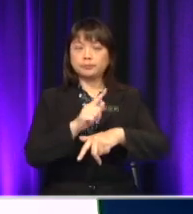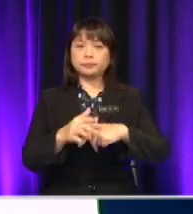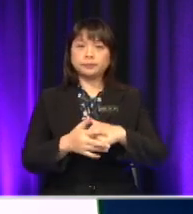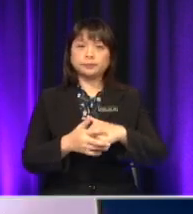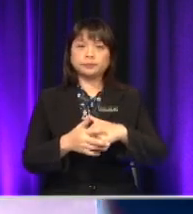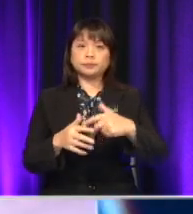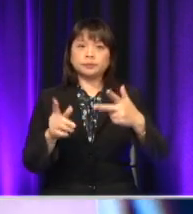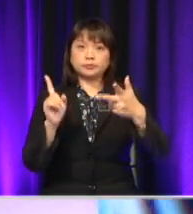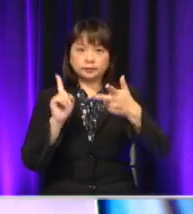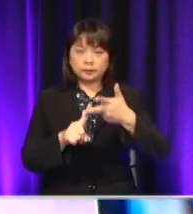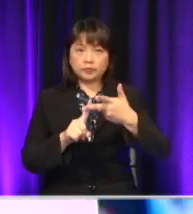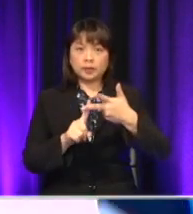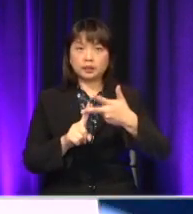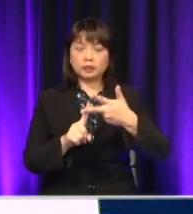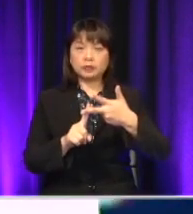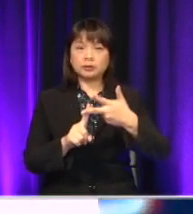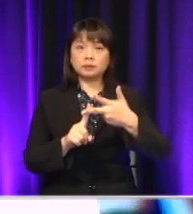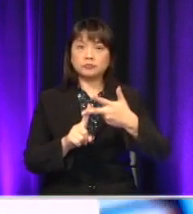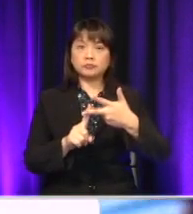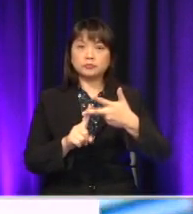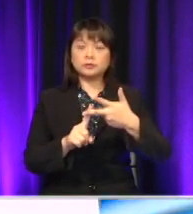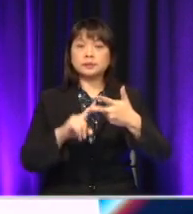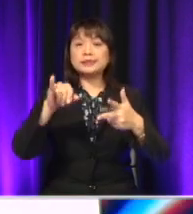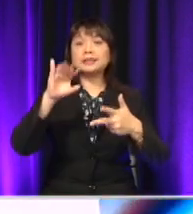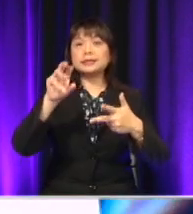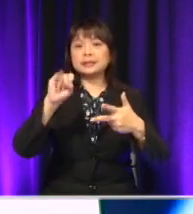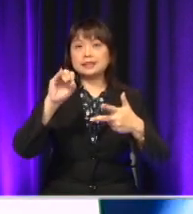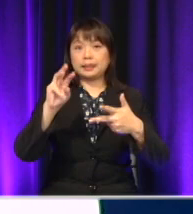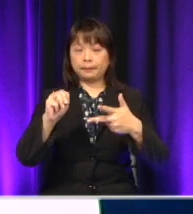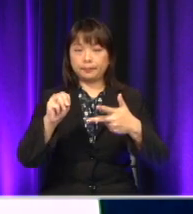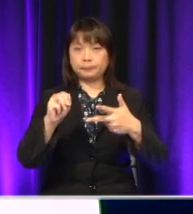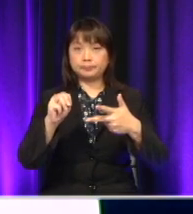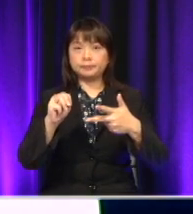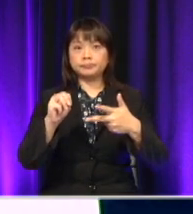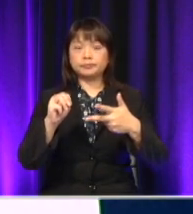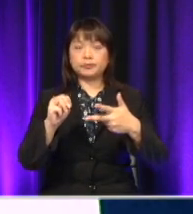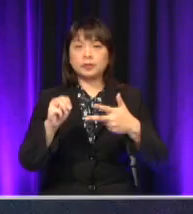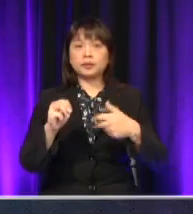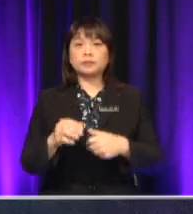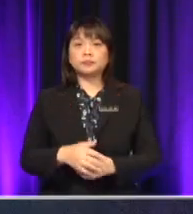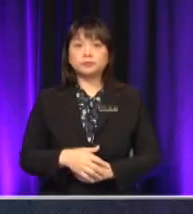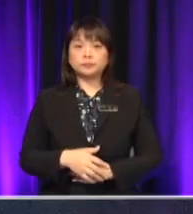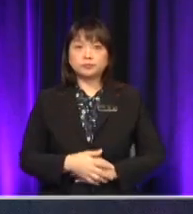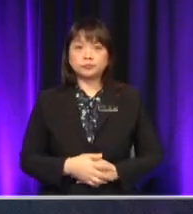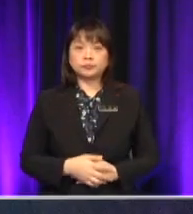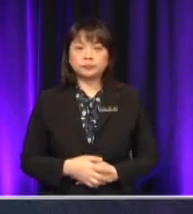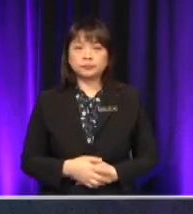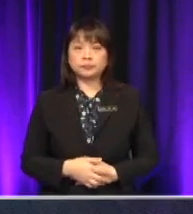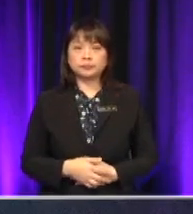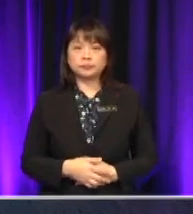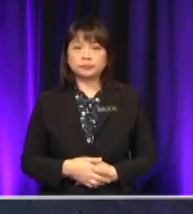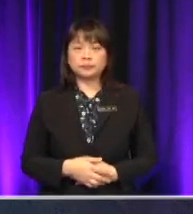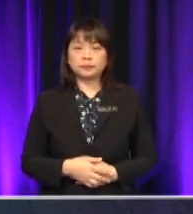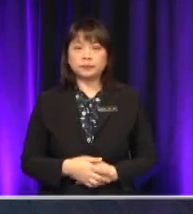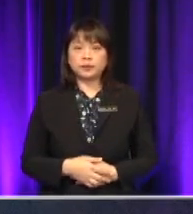Ya. Kan? Okey. Kemudian yang dimalarkan adalah jisim, ladung dan juga sudut. Sudut ni selalunya murid akan menggunakan jangka sudut